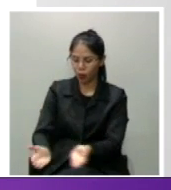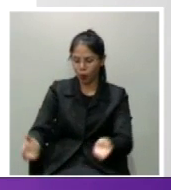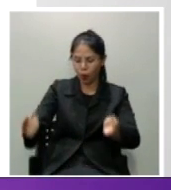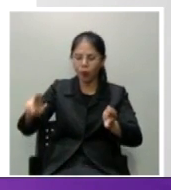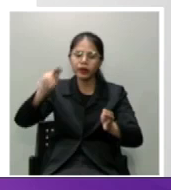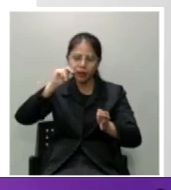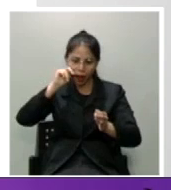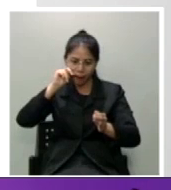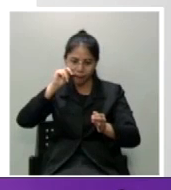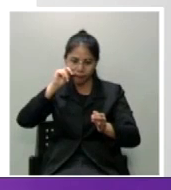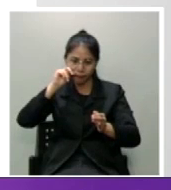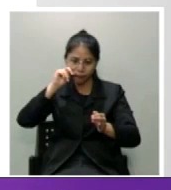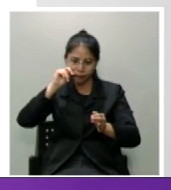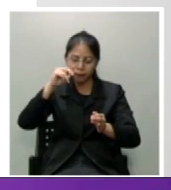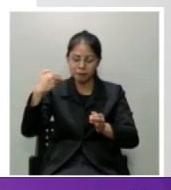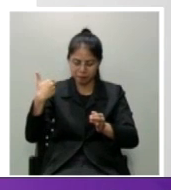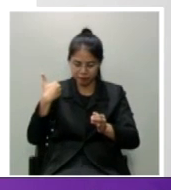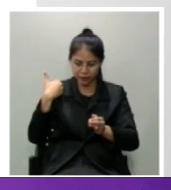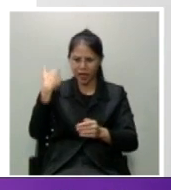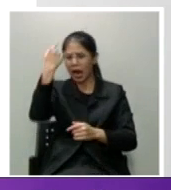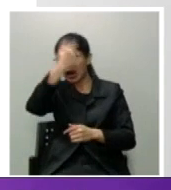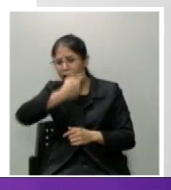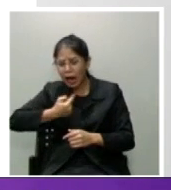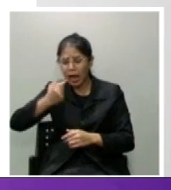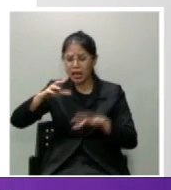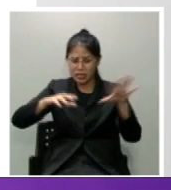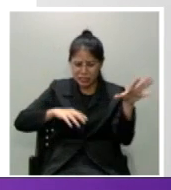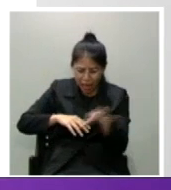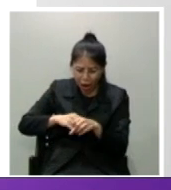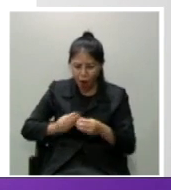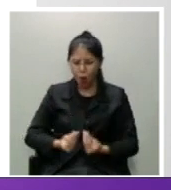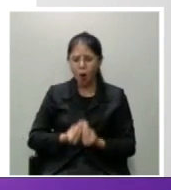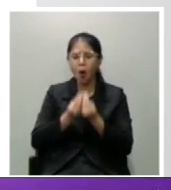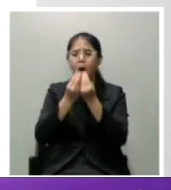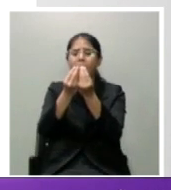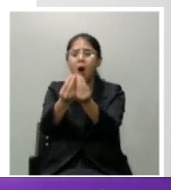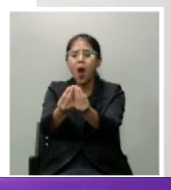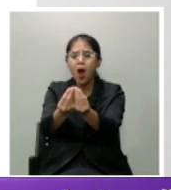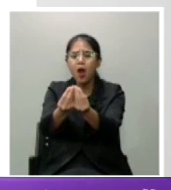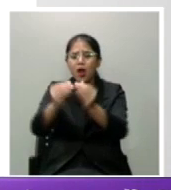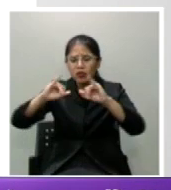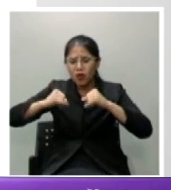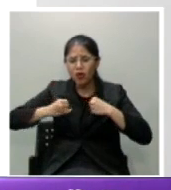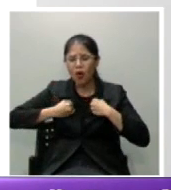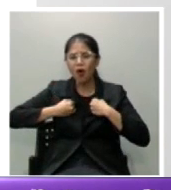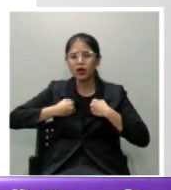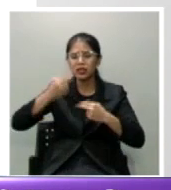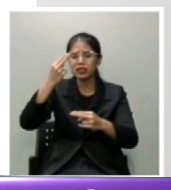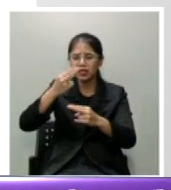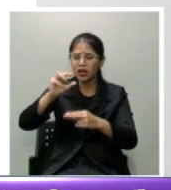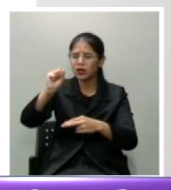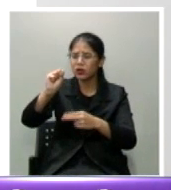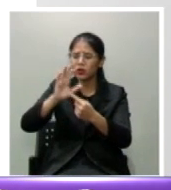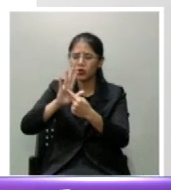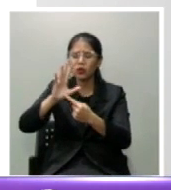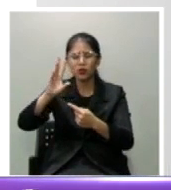ตกลงโซน C เป็นสวนน้ำใครจะเอาโซน C ไปยกให้เจ้าสัวแม้แต่คืบเดียวก็ไม่ได้นะ